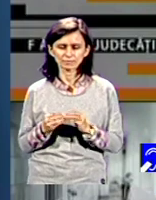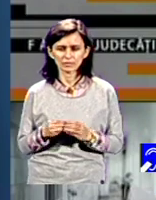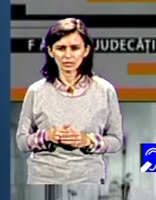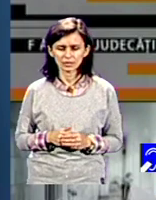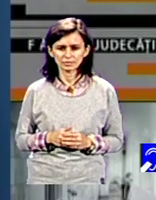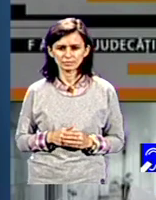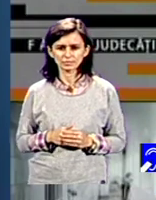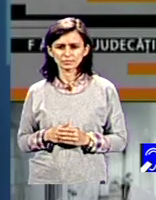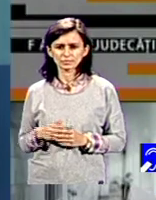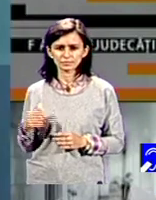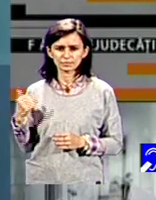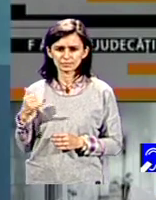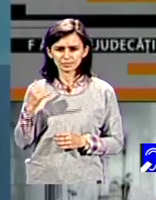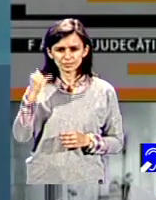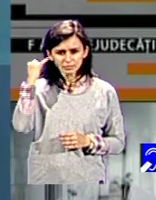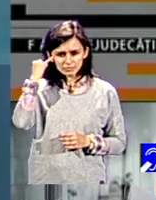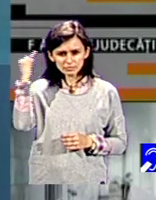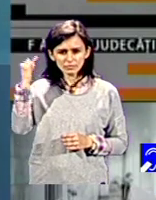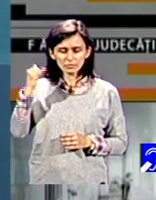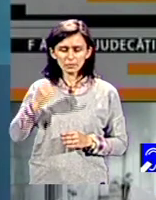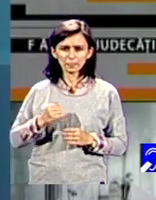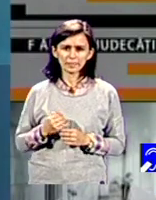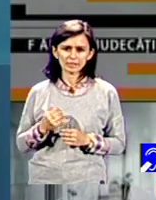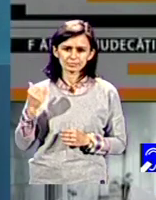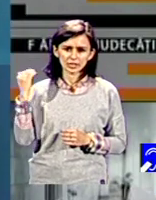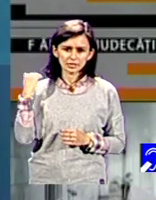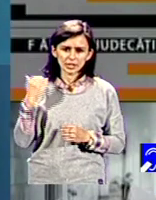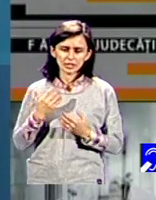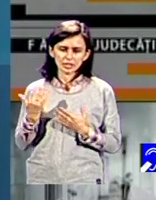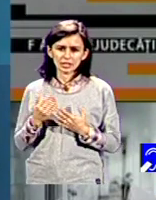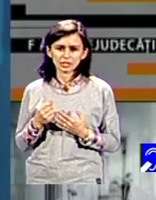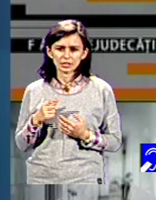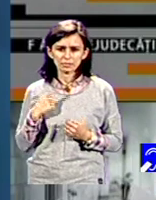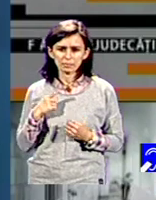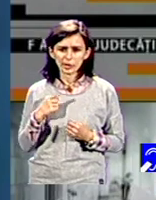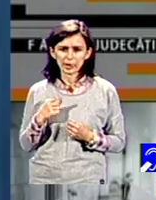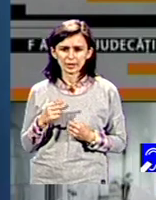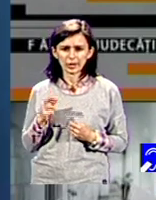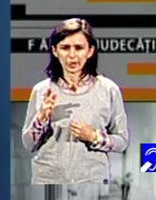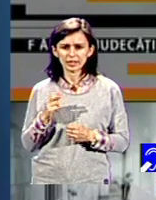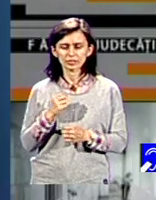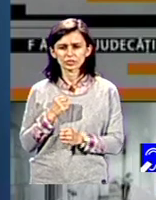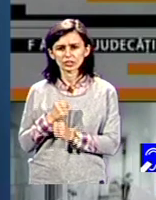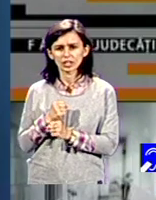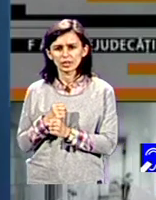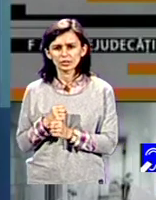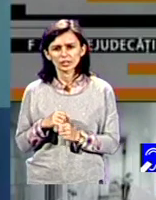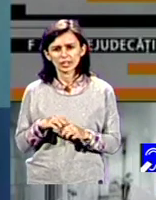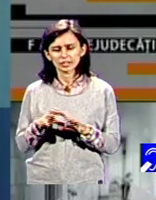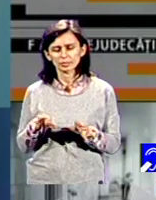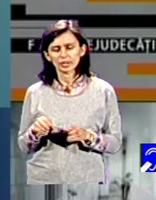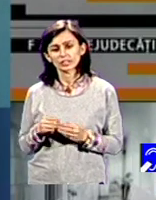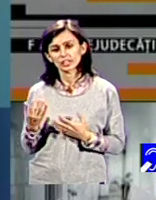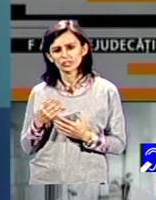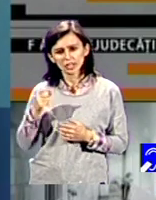inițiativă acum în spatele căreia se află Radu și echipa ăsta au lucrat împreună ce te așteaptă tu care crezi că va fi